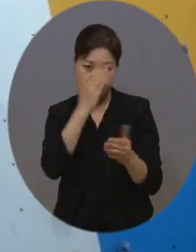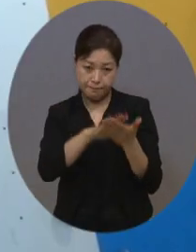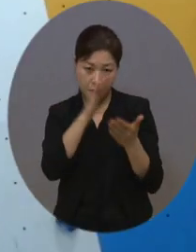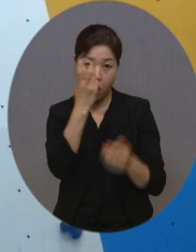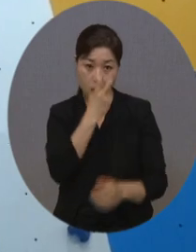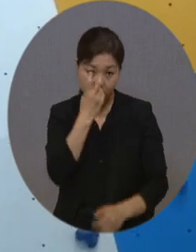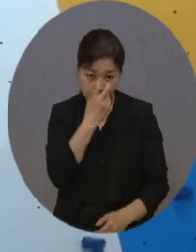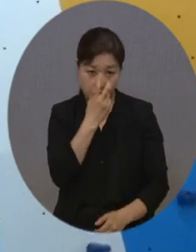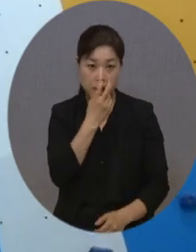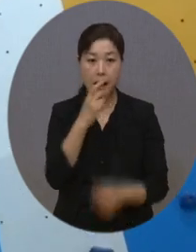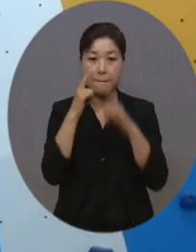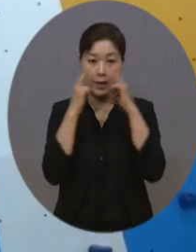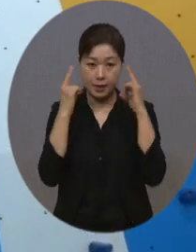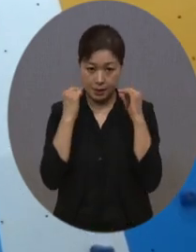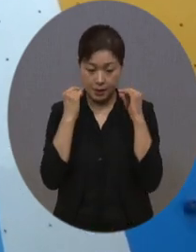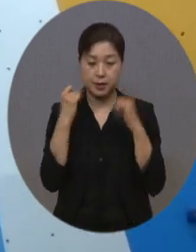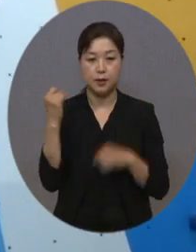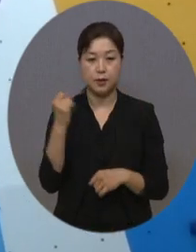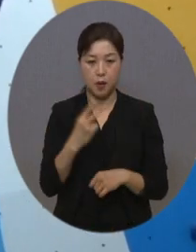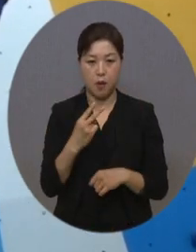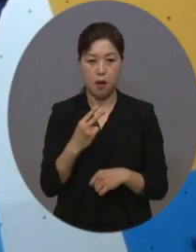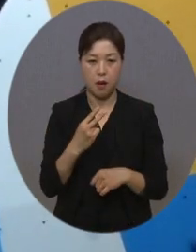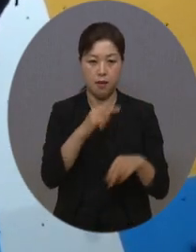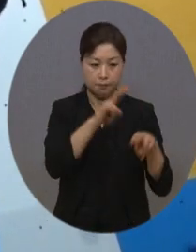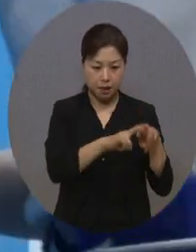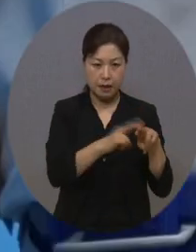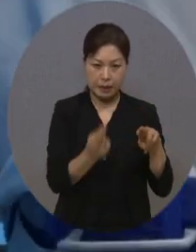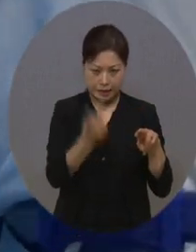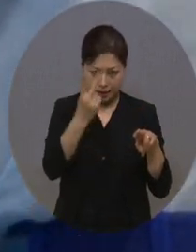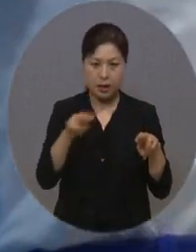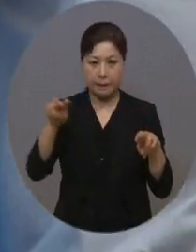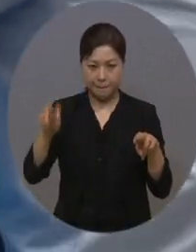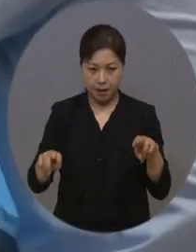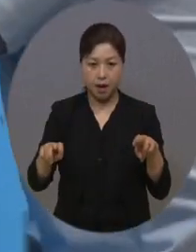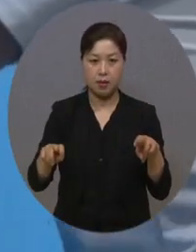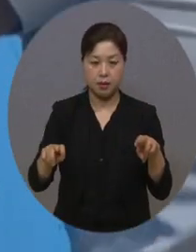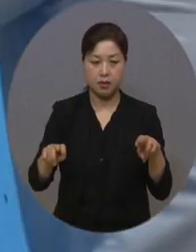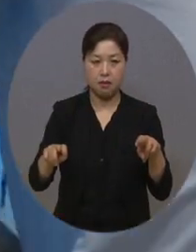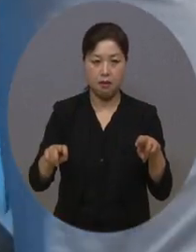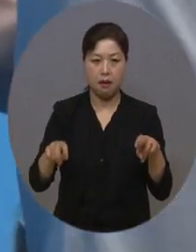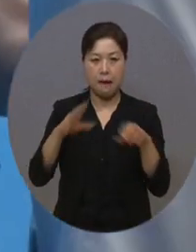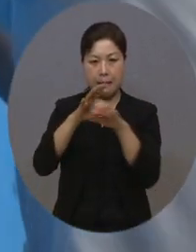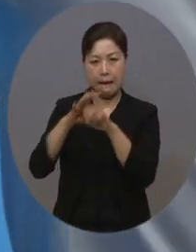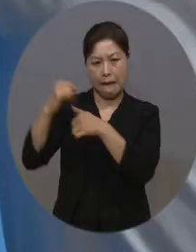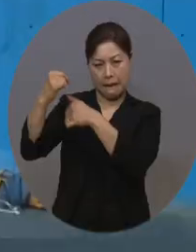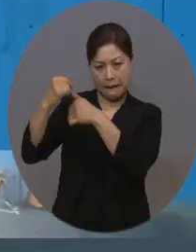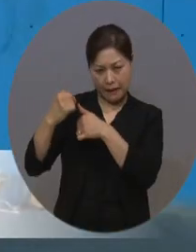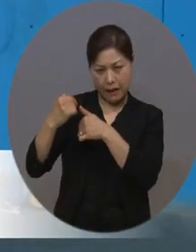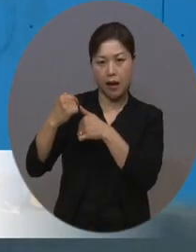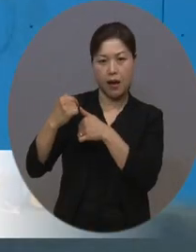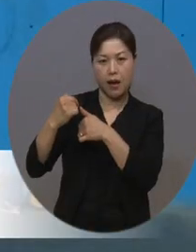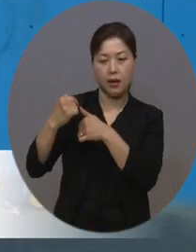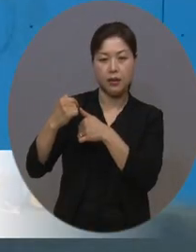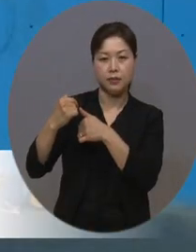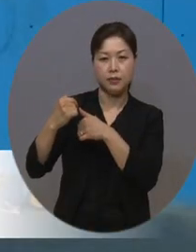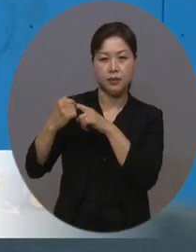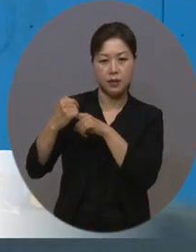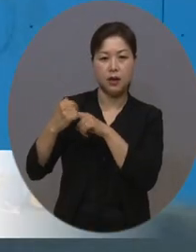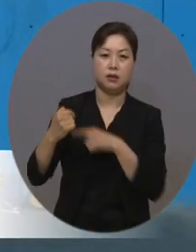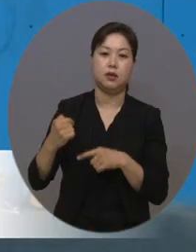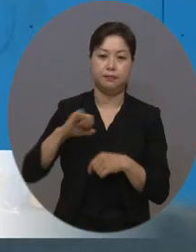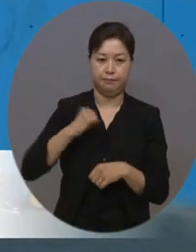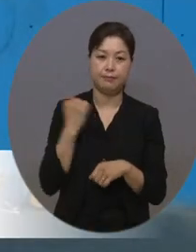하고 마스크 착용 뛰어 앉기 등 방역 수칙을 철저히 준수하며 진행됐습니다 장애우의 친구들을